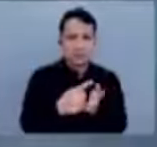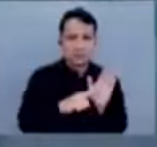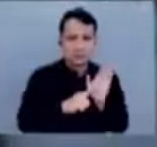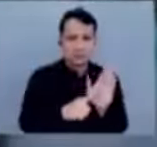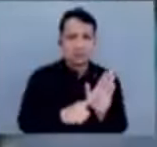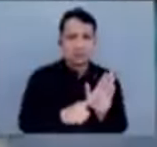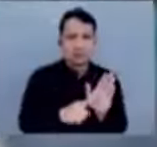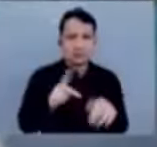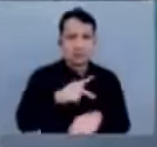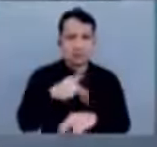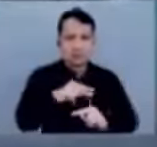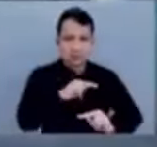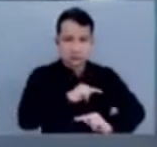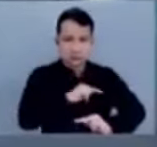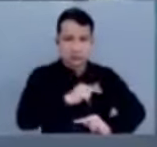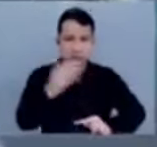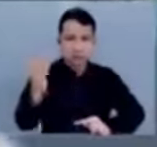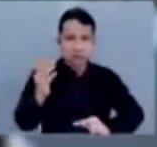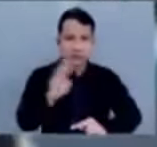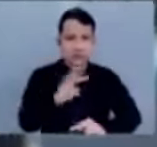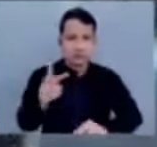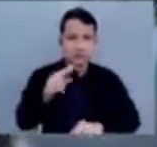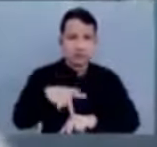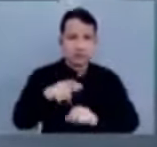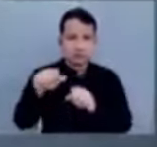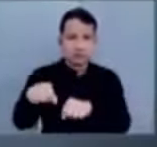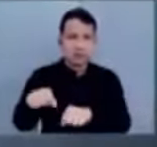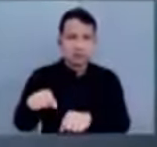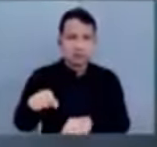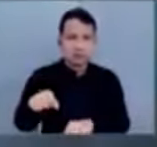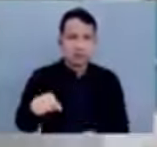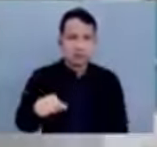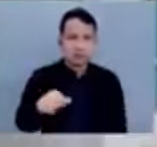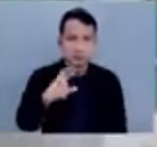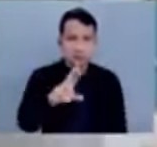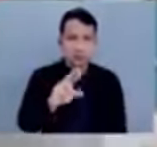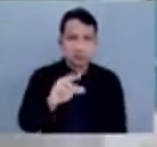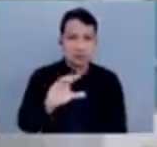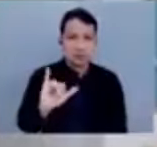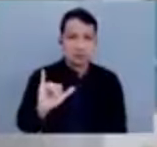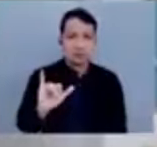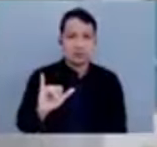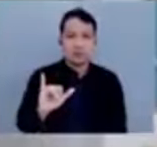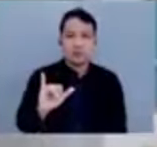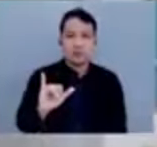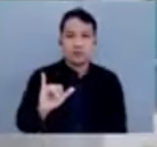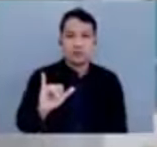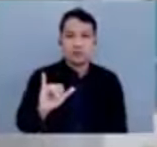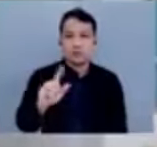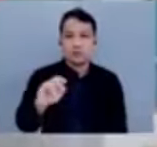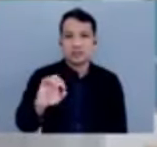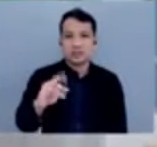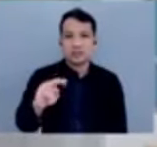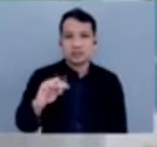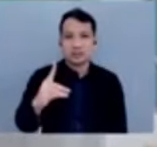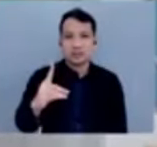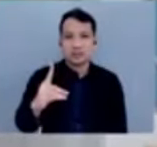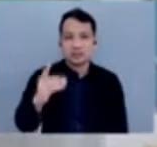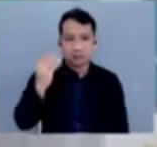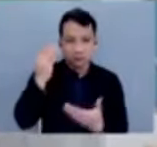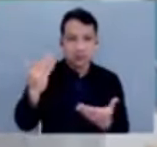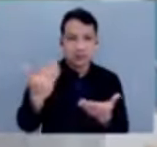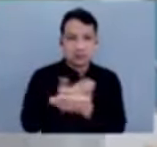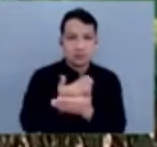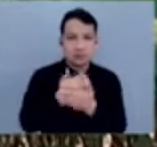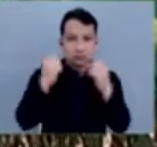Philippine Navy spokesperson for the West Philippine Sea, Commodore Roy Vincent Trinidad, ang umano'y bagong kasunduan na pinasok ng Pilipinas